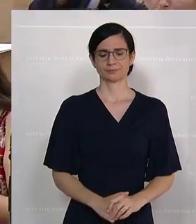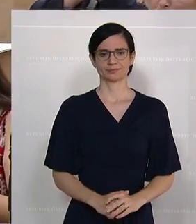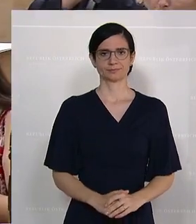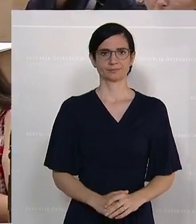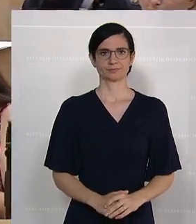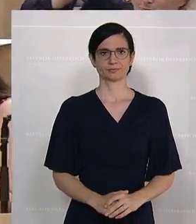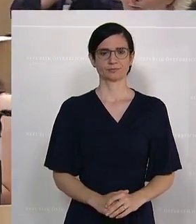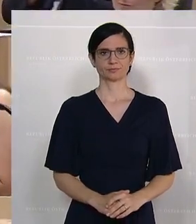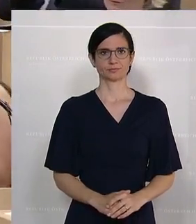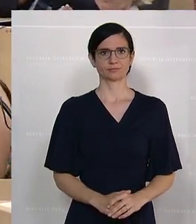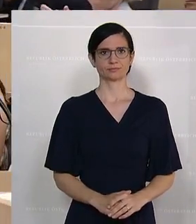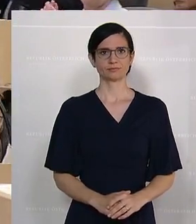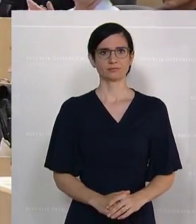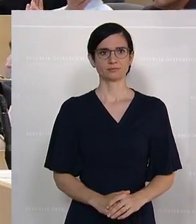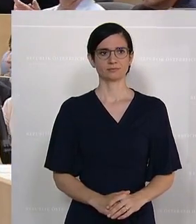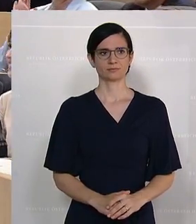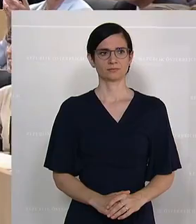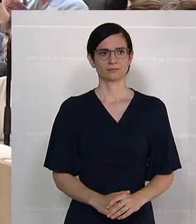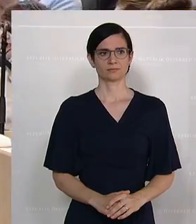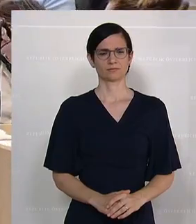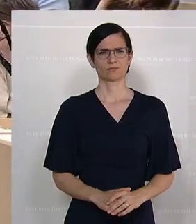so jetzt kommt herbert kickl